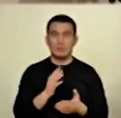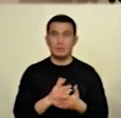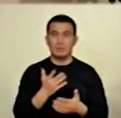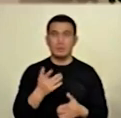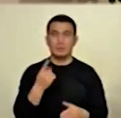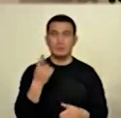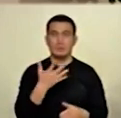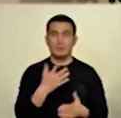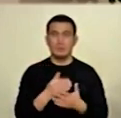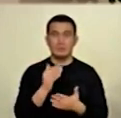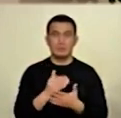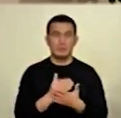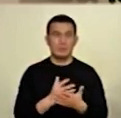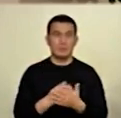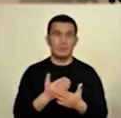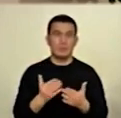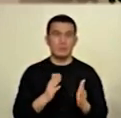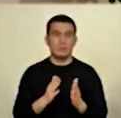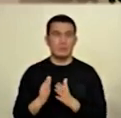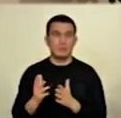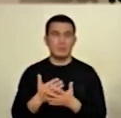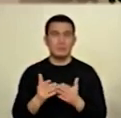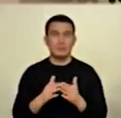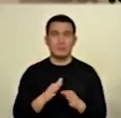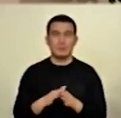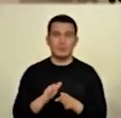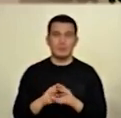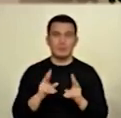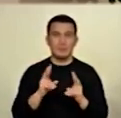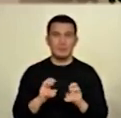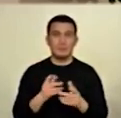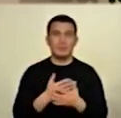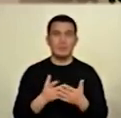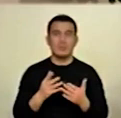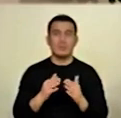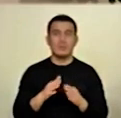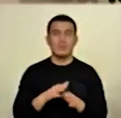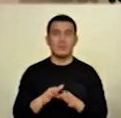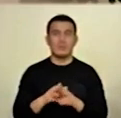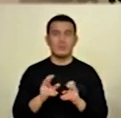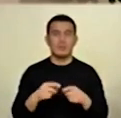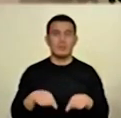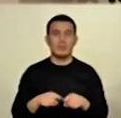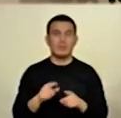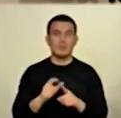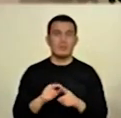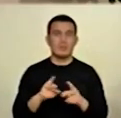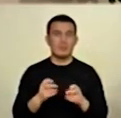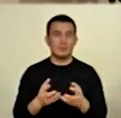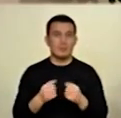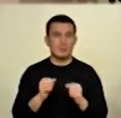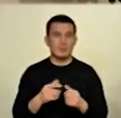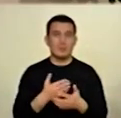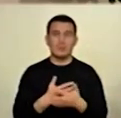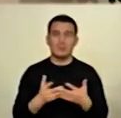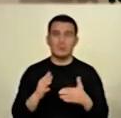5 ta topshiriq. Aynan o'sha topshiriq asosida siz uyga vazifa, ya'ni mustaqil bajarish uchun berilgan topshiriqlar deb qabul qilib,